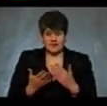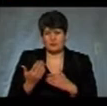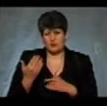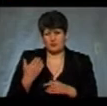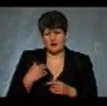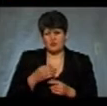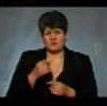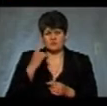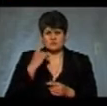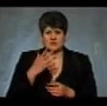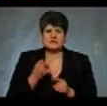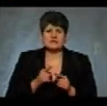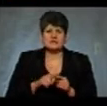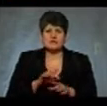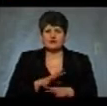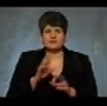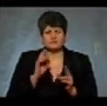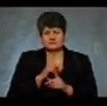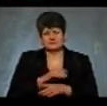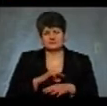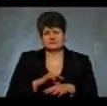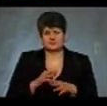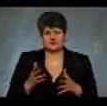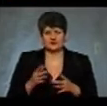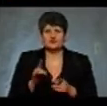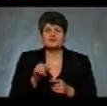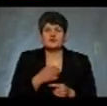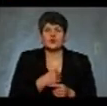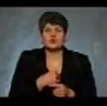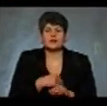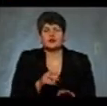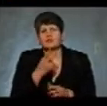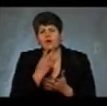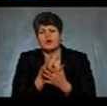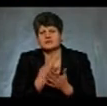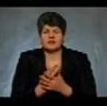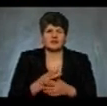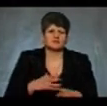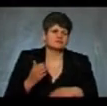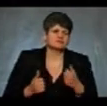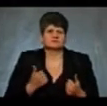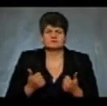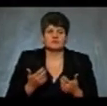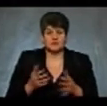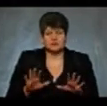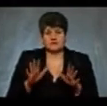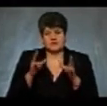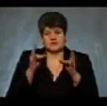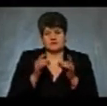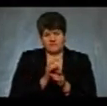попередньо все-таки, що це було необережне поводження. Щось вони хотіли один одному там продемонструвати, і внаслідок чого стався